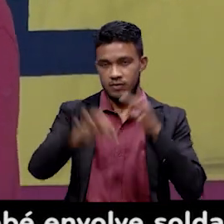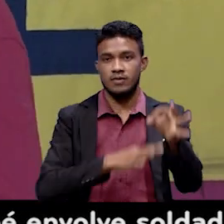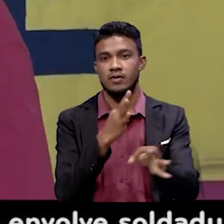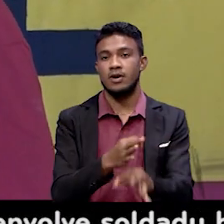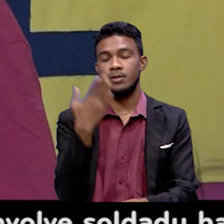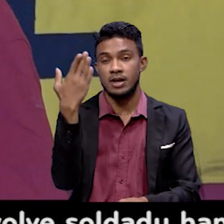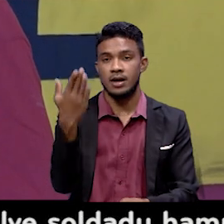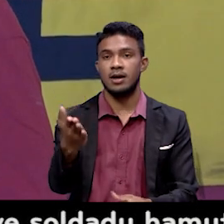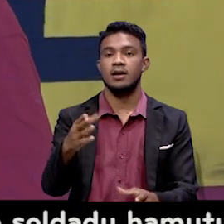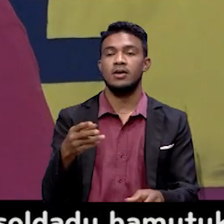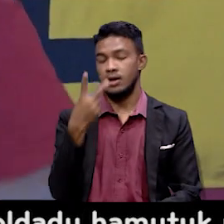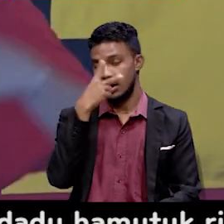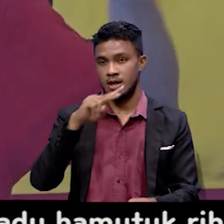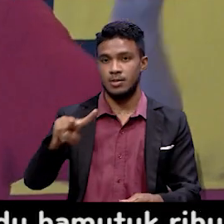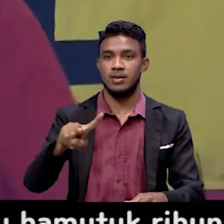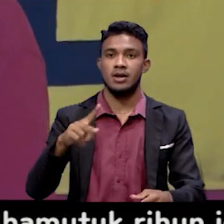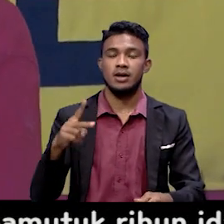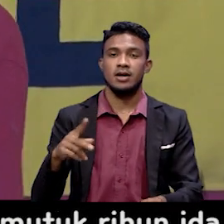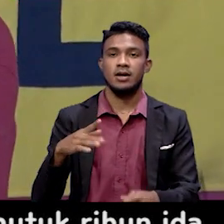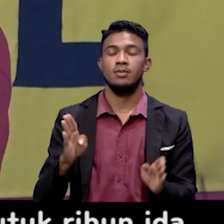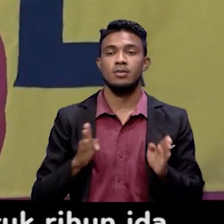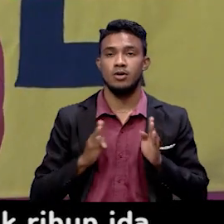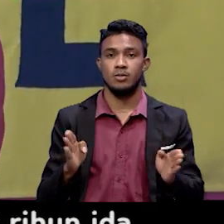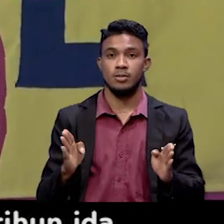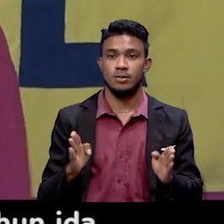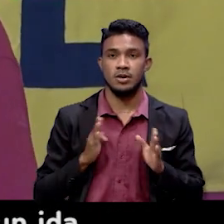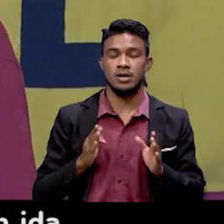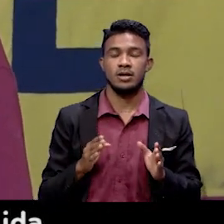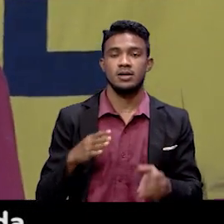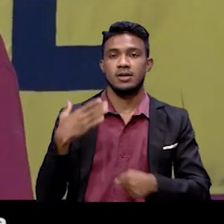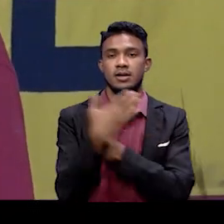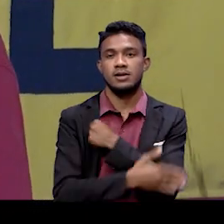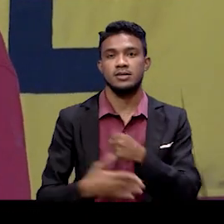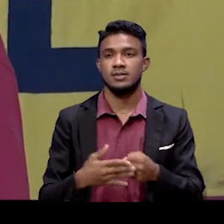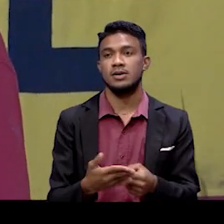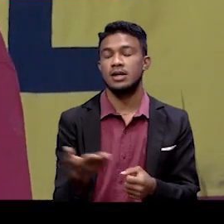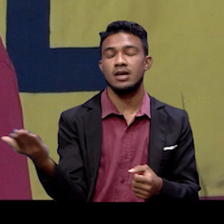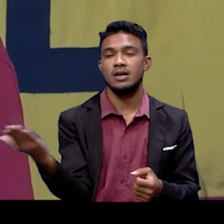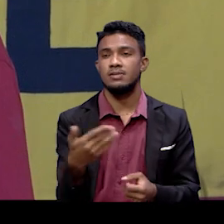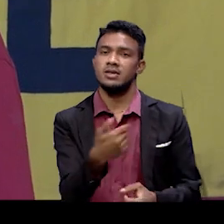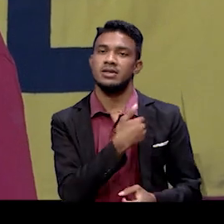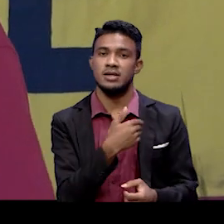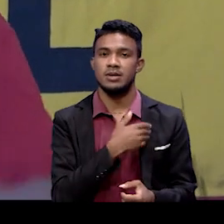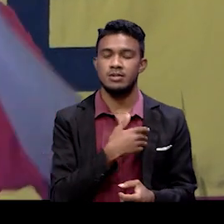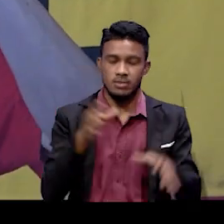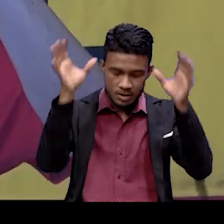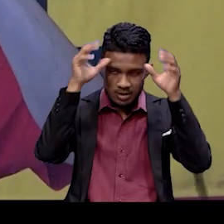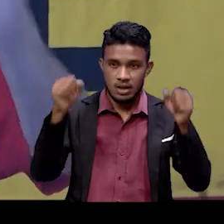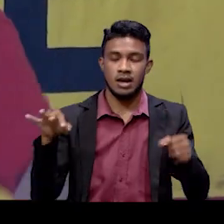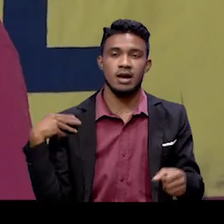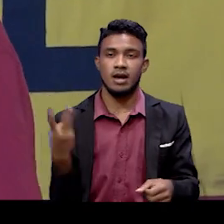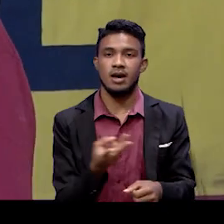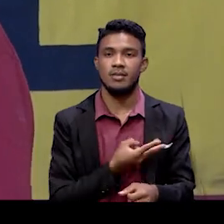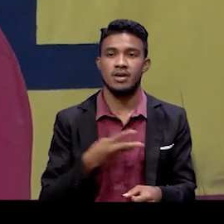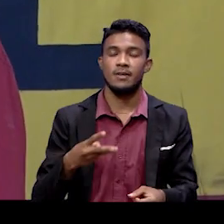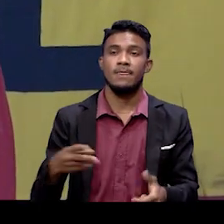ukung iraya. E ma dia nga sana, di mi sila ukung ga, ami ukung tiyama. Tinan lima